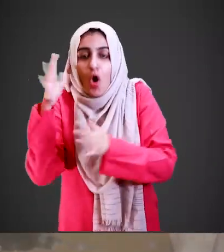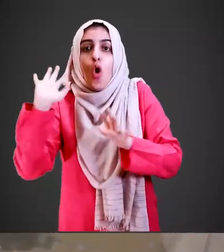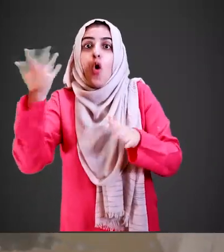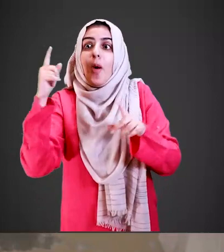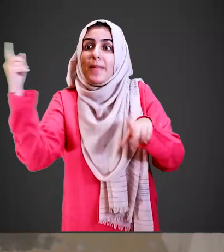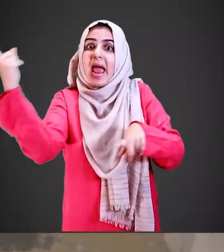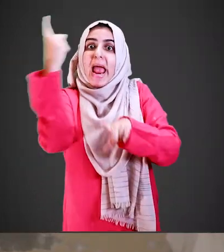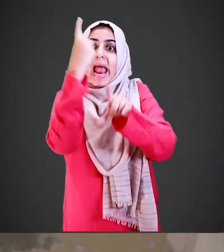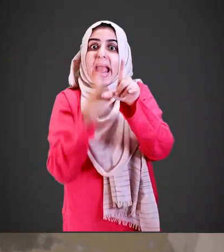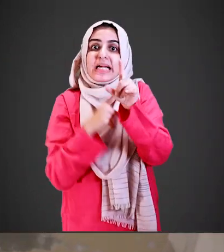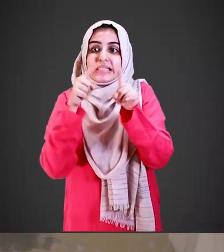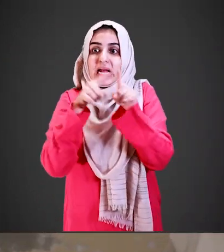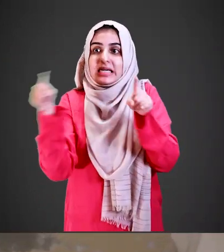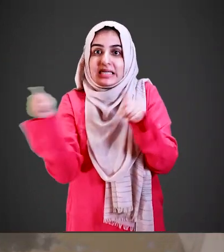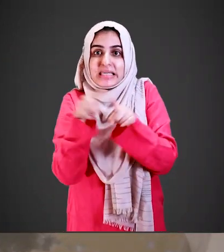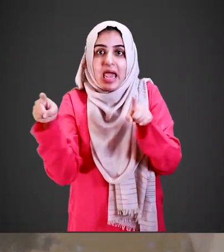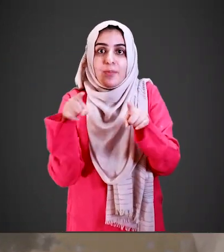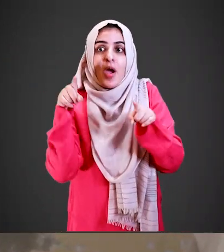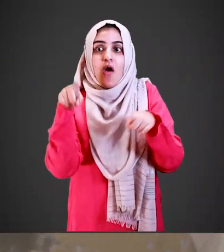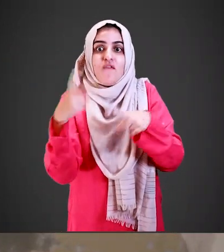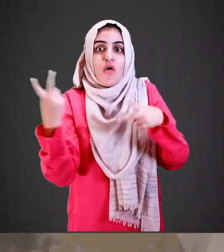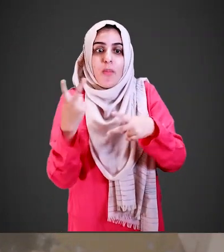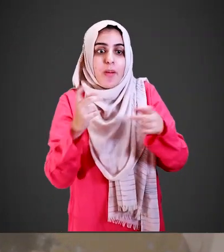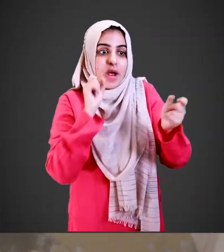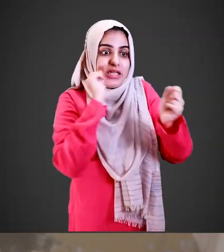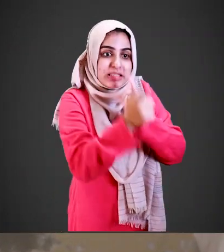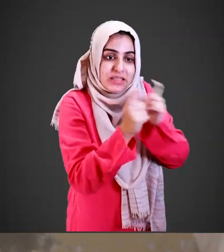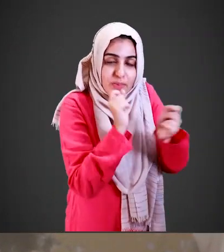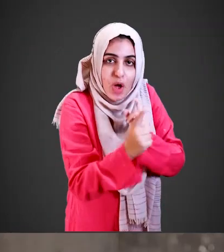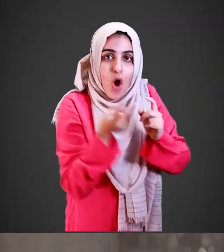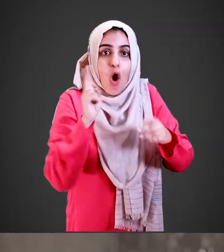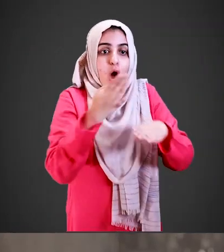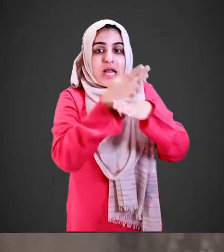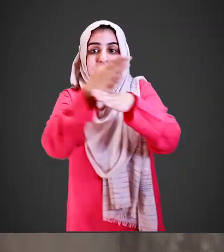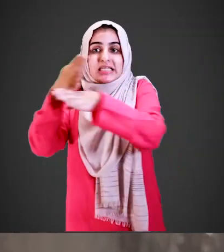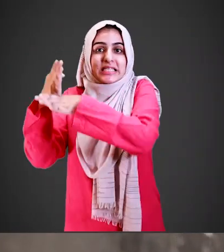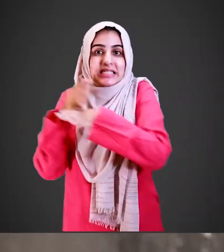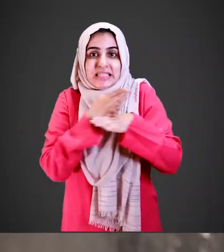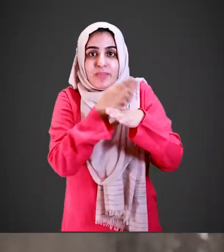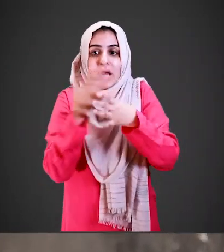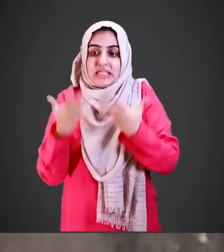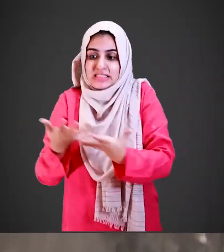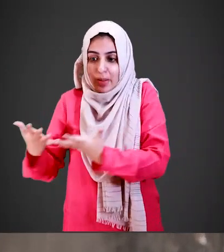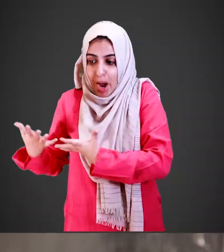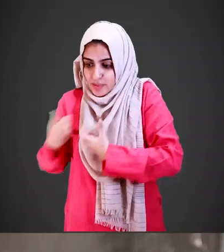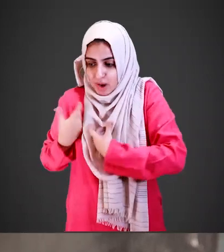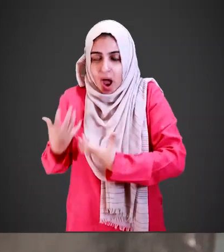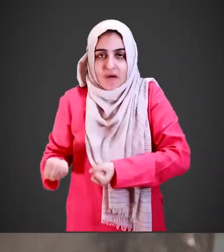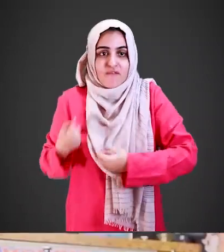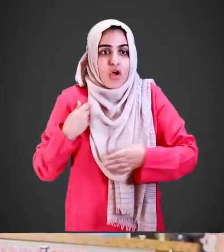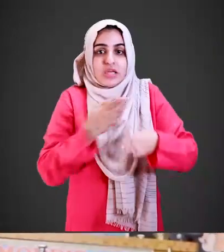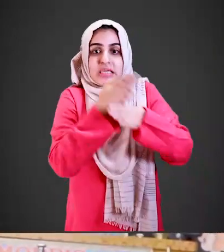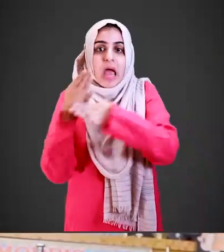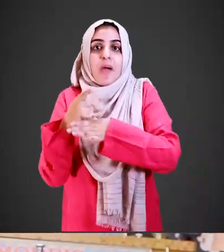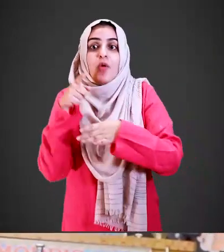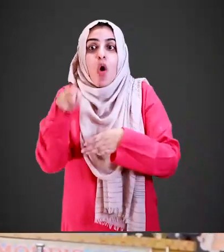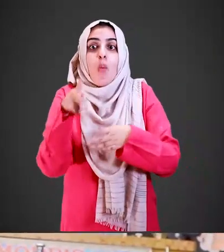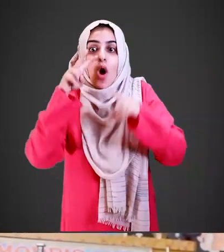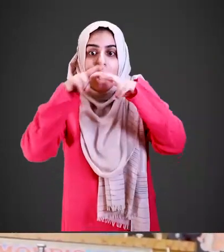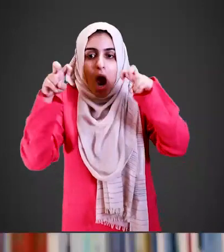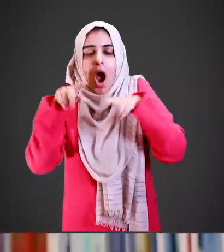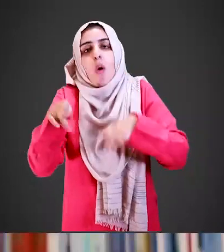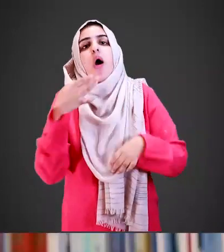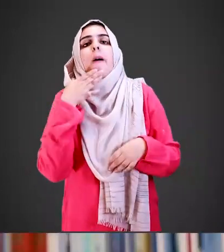एक साल की, उसकी जो कंजम्पशन, जो खपत है, और फिर डिस्ट्रीब्यूशन, जो वसाइल की तकसीम है, उसको समझने का नाम